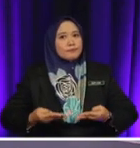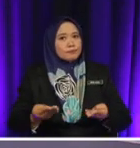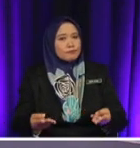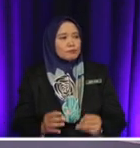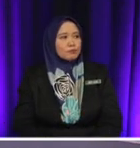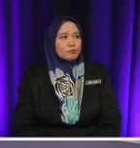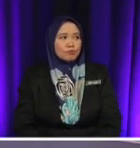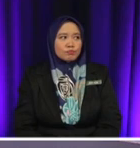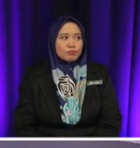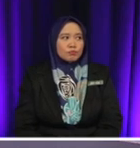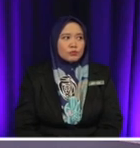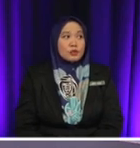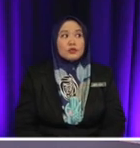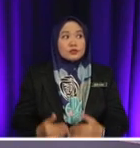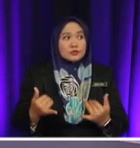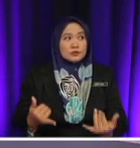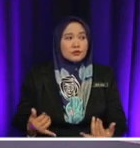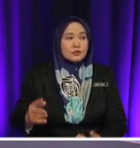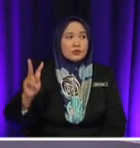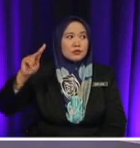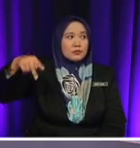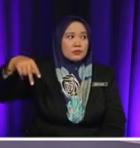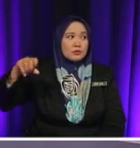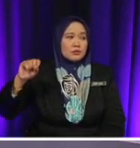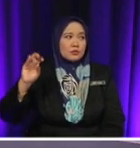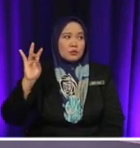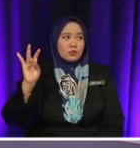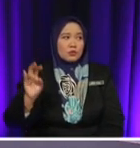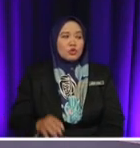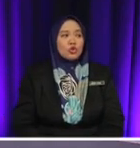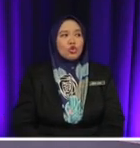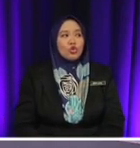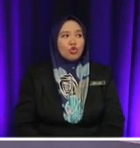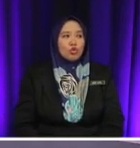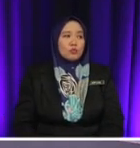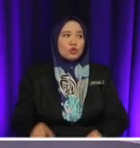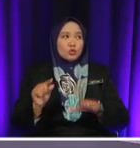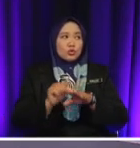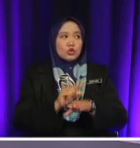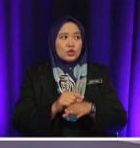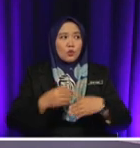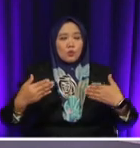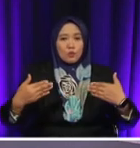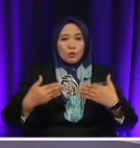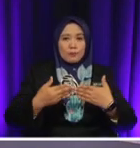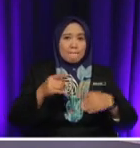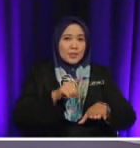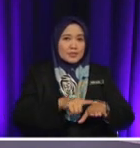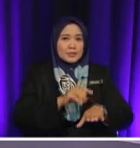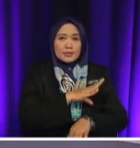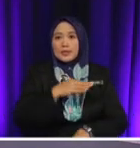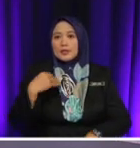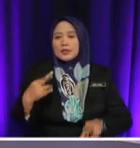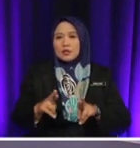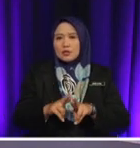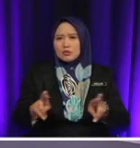dengan KPS yang ketujuh iaitu menggunakan hubungan masa dan ruang okey murid-murid di rumah selalu